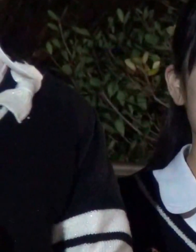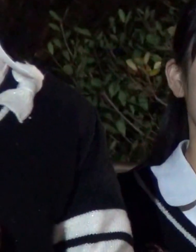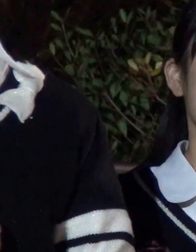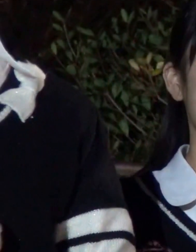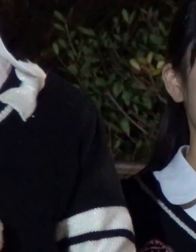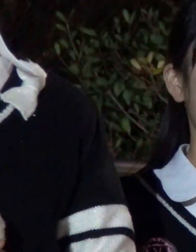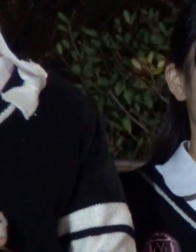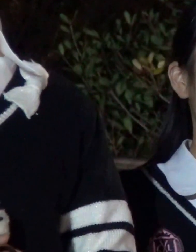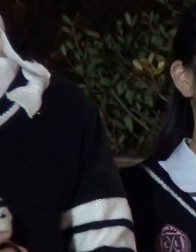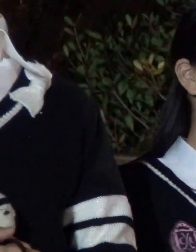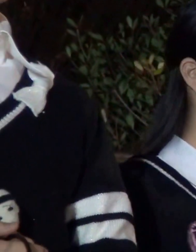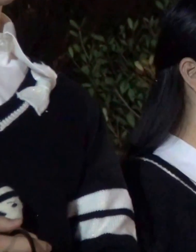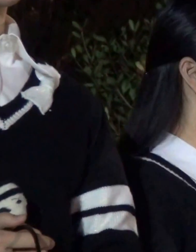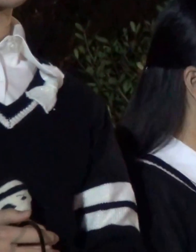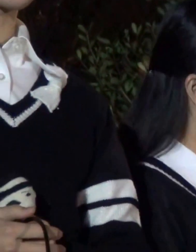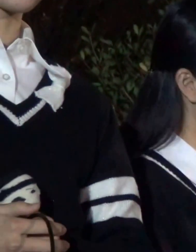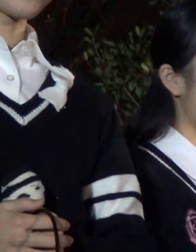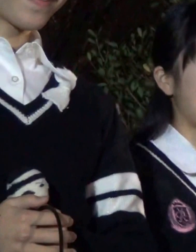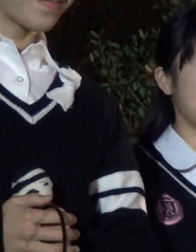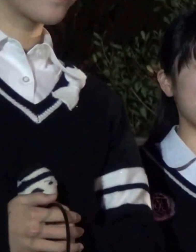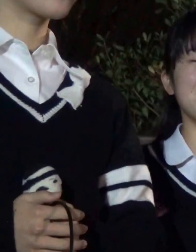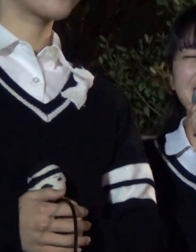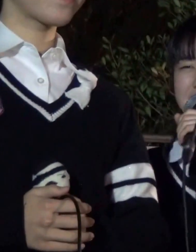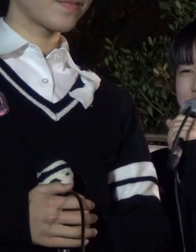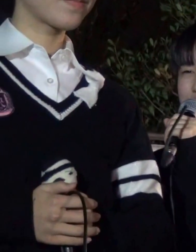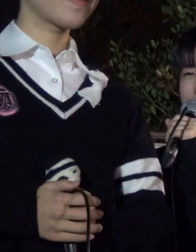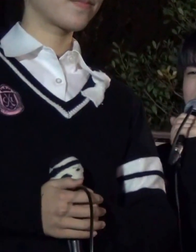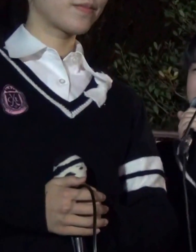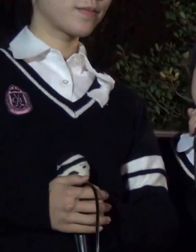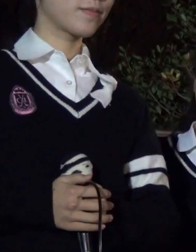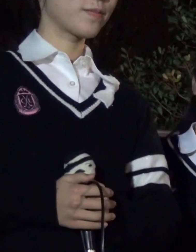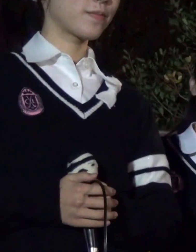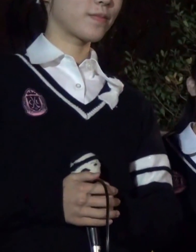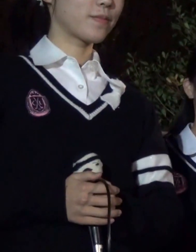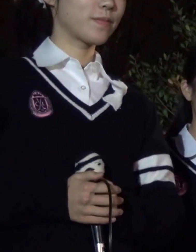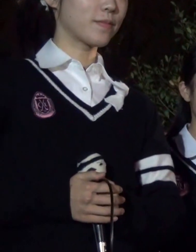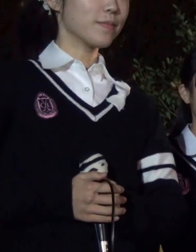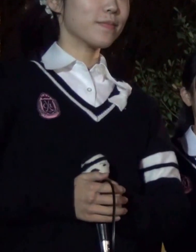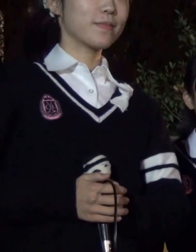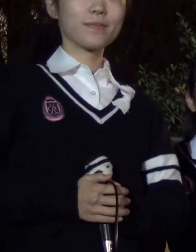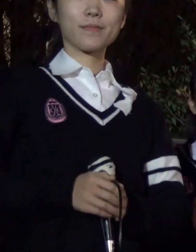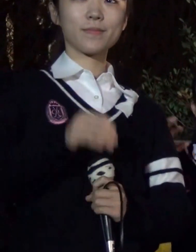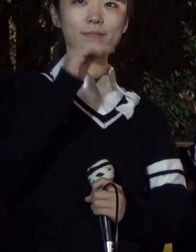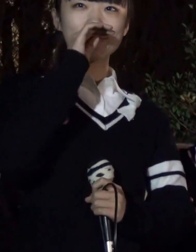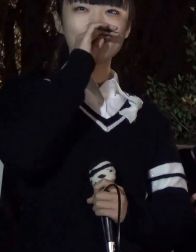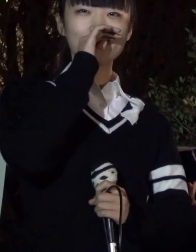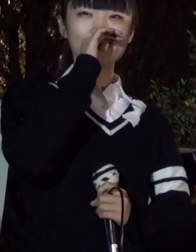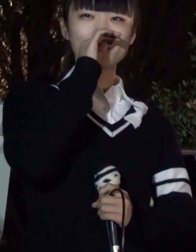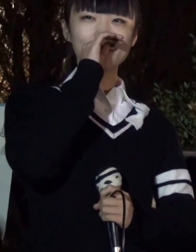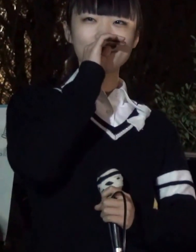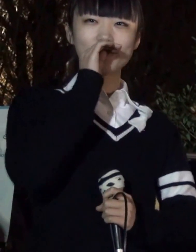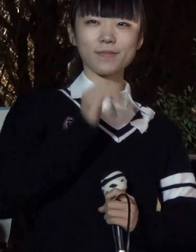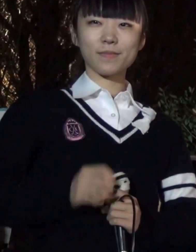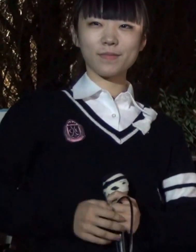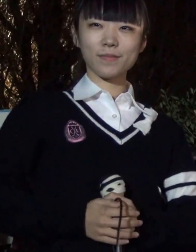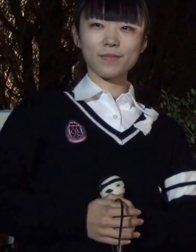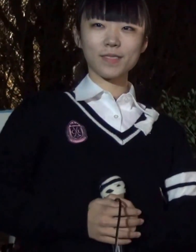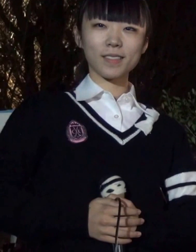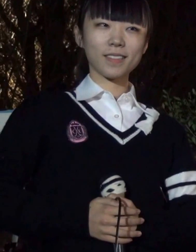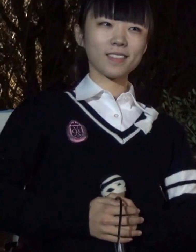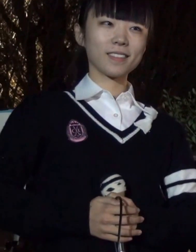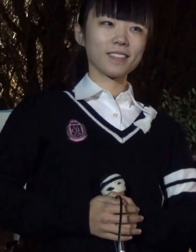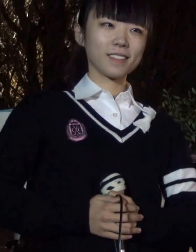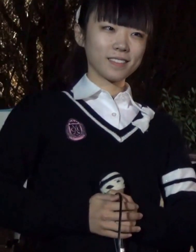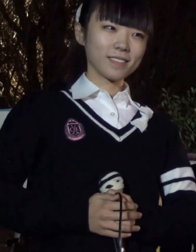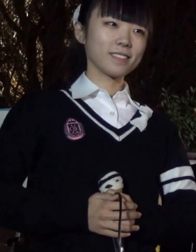ですけど、このアットホームな雰囲気っていうのがとても素敵だなと思って、でもその中でも皆さんの思いをしっかり